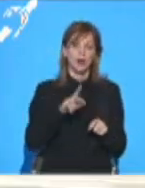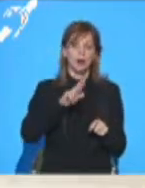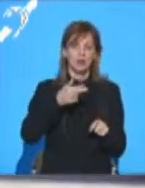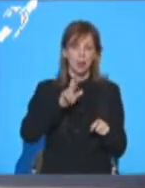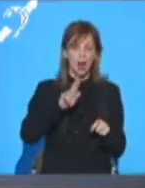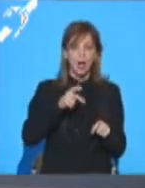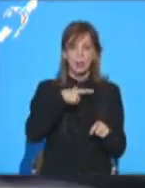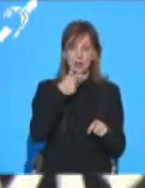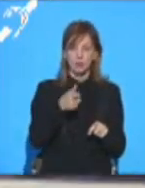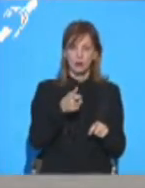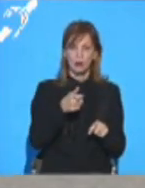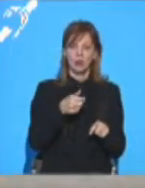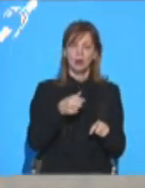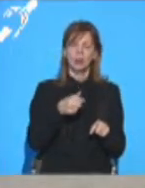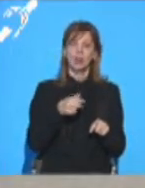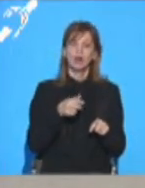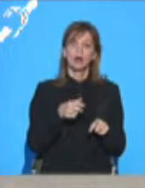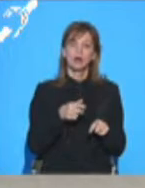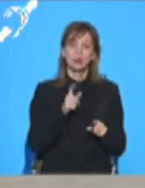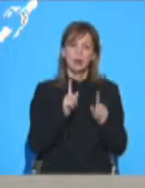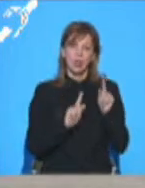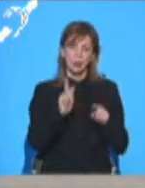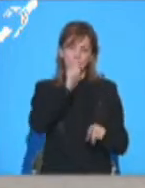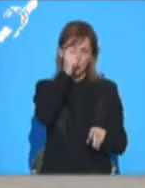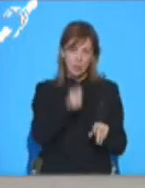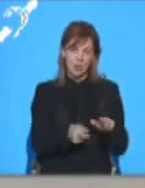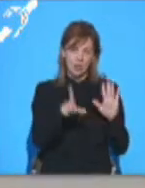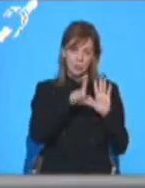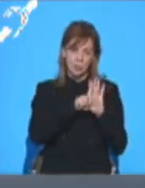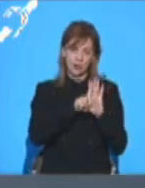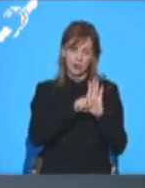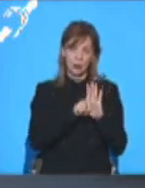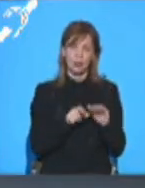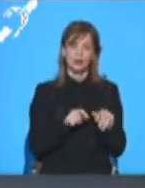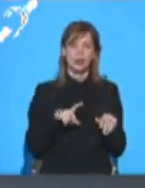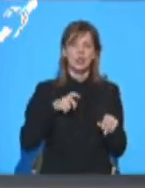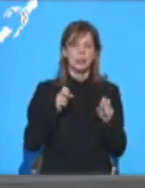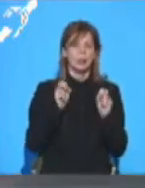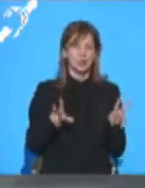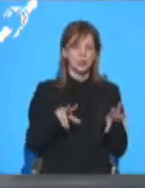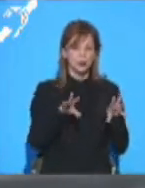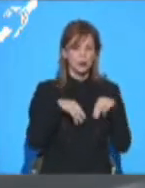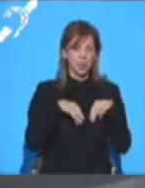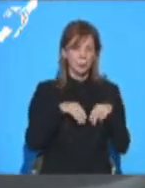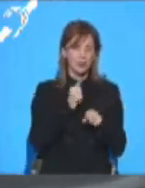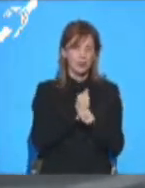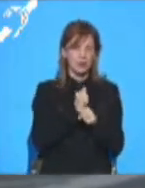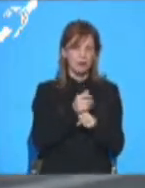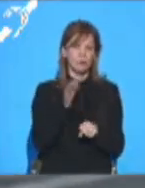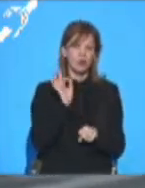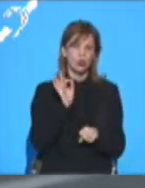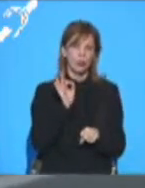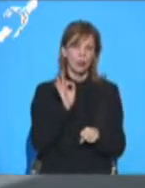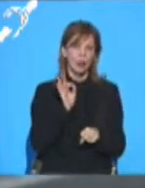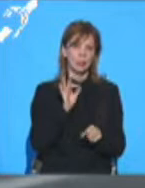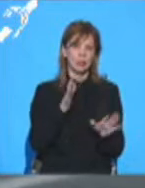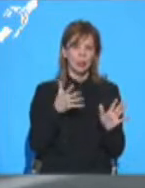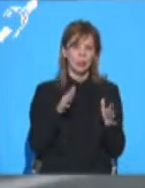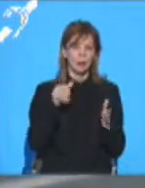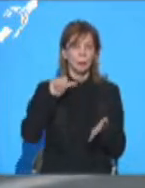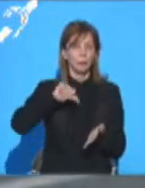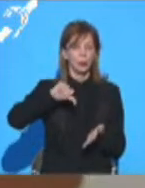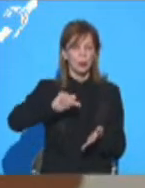reparațiile efectuate în ateliere care nu respectă legea sunt calea cea mai sigură spre riscul de a primi servicii de o calitate